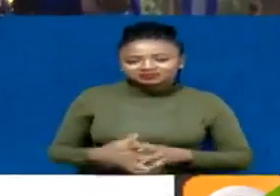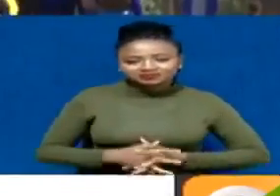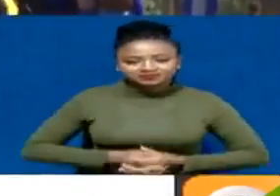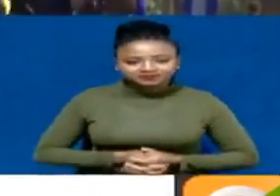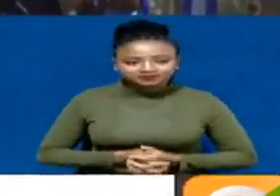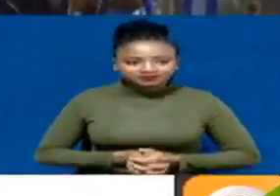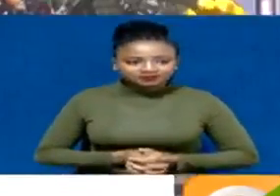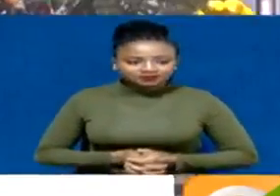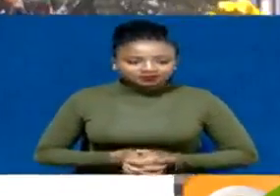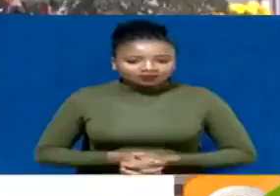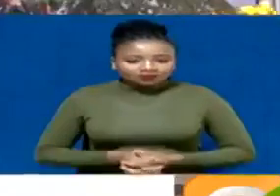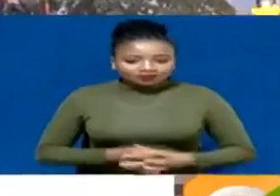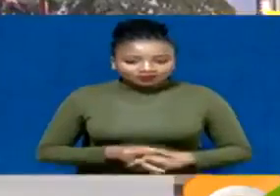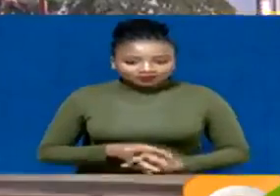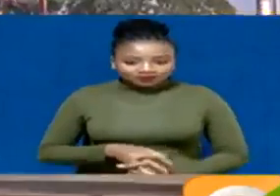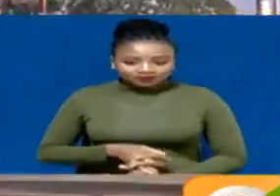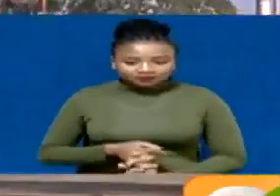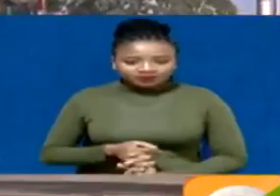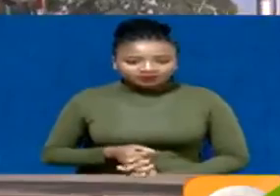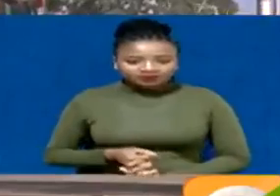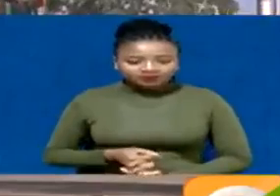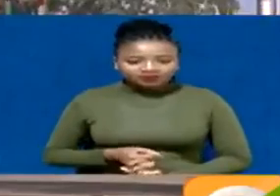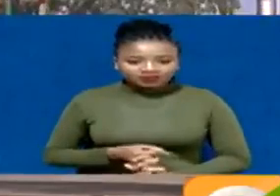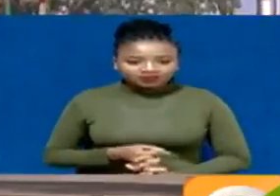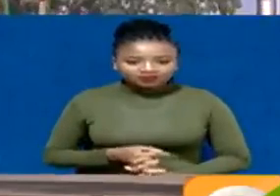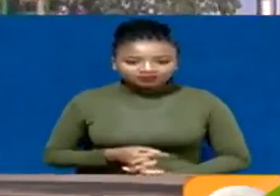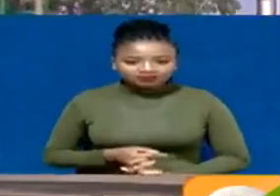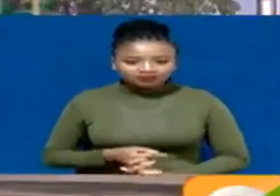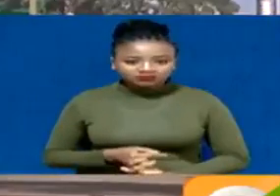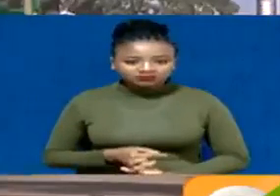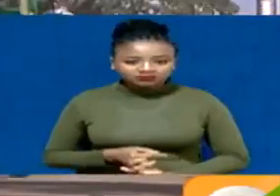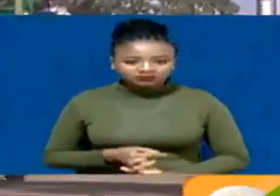ikipungua. Mashirima Kapombe, Runinga Citizen, County ya Homa Bay.